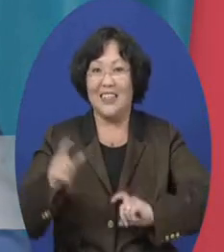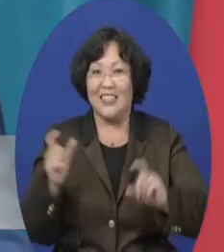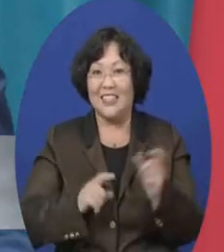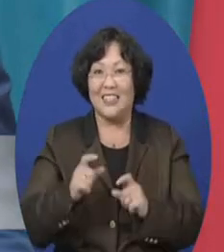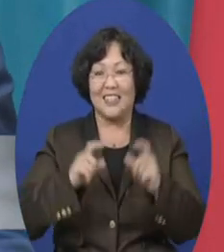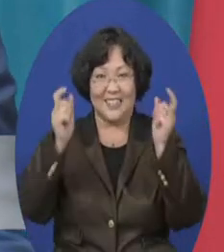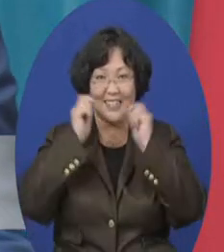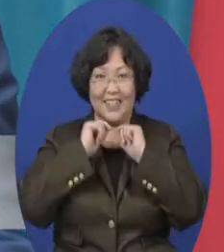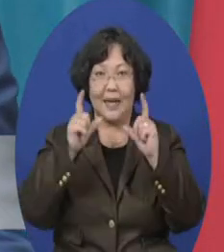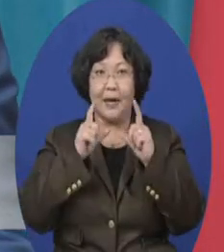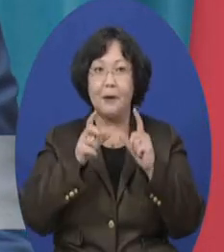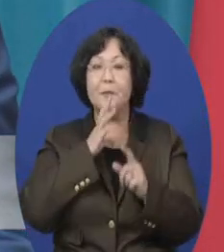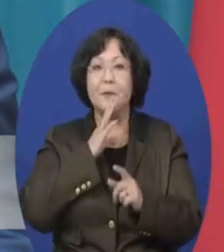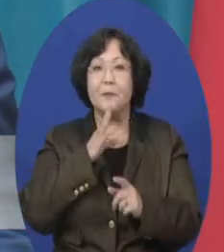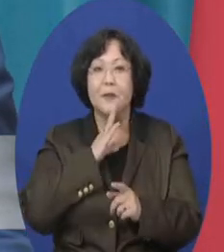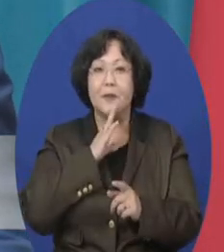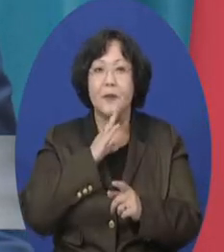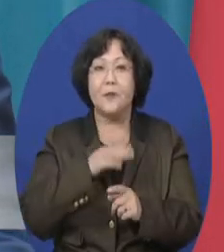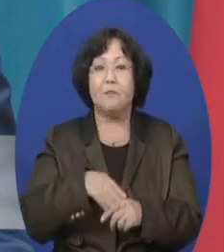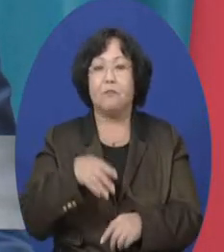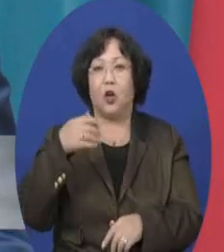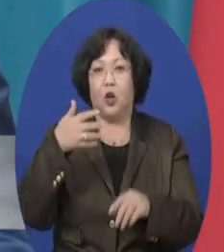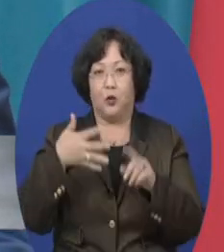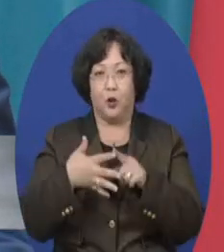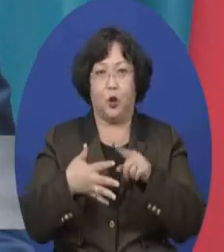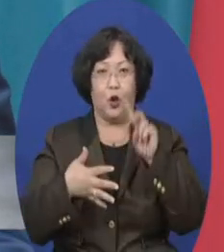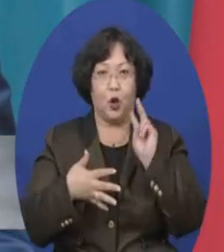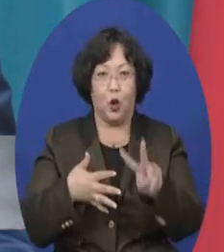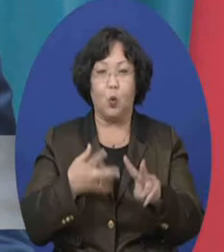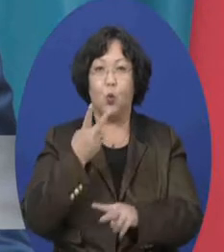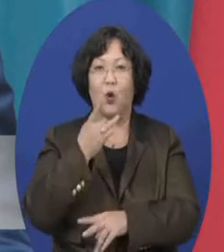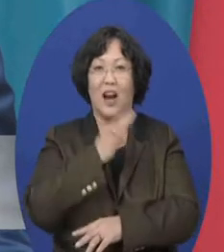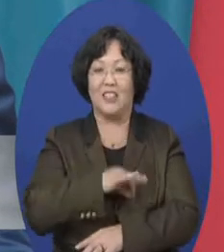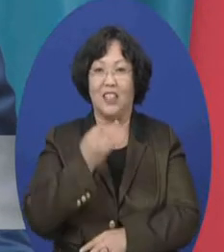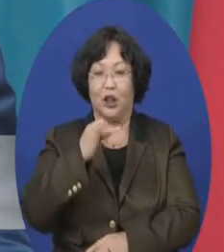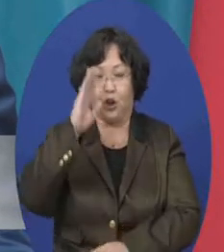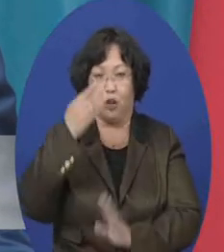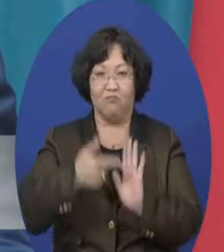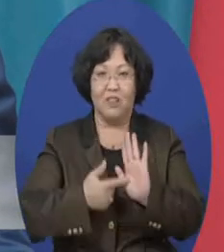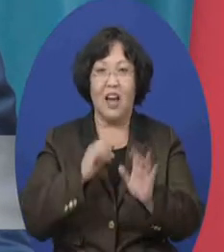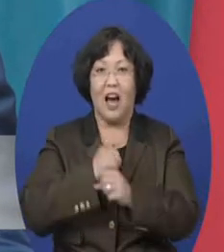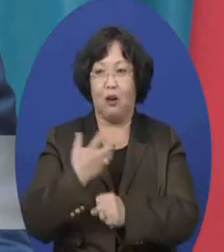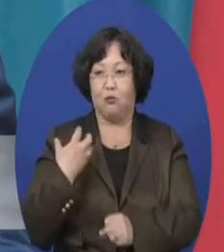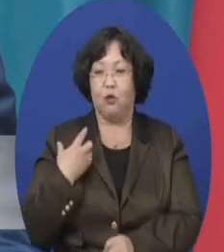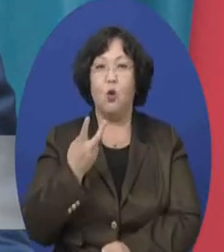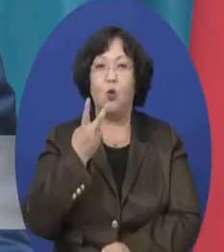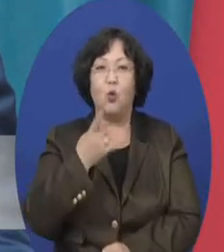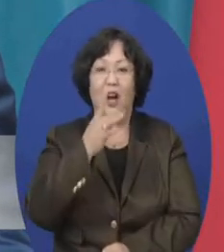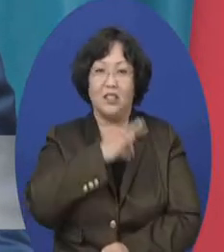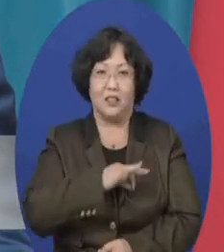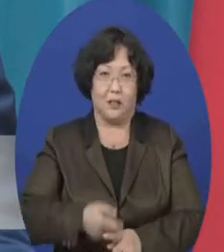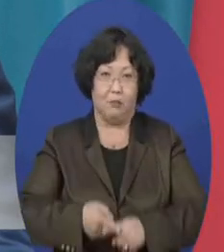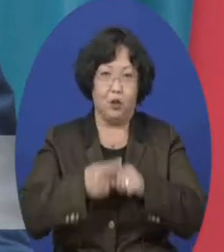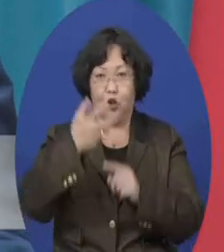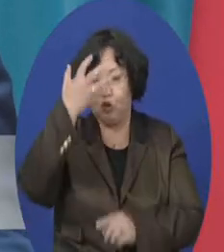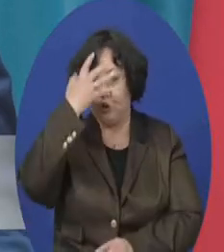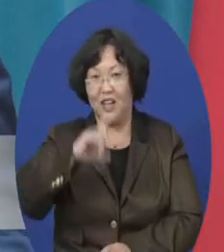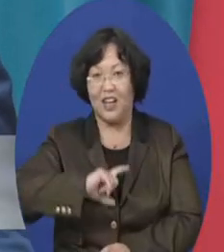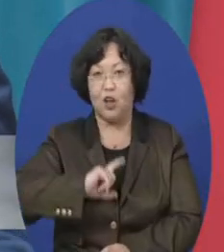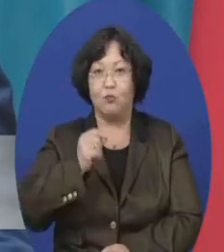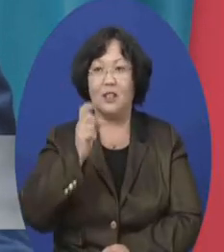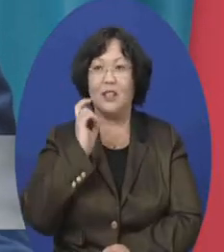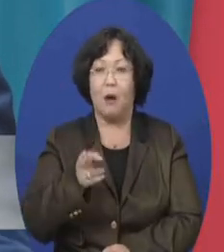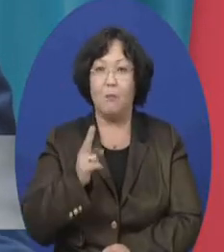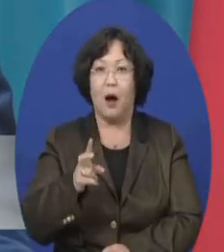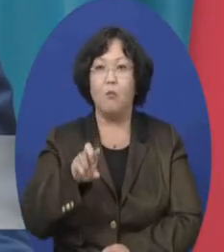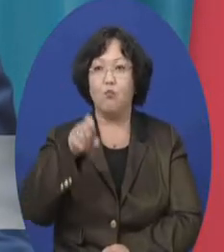засгаа сэргээнэ гэж. За хоёрдугаарт үр ашиг ил тод байдал хариуцлага өгөөжийг нэмэгдүүлэх замаар төрийн өмчит компаниуд төр